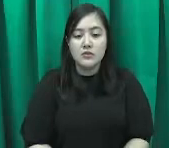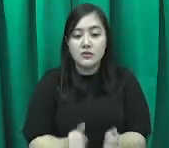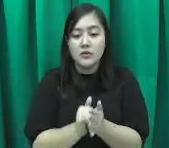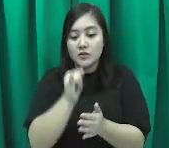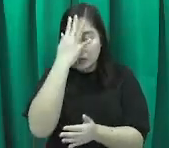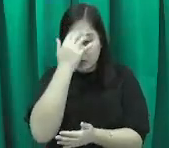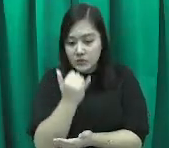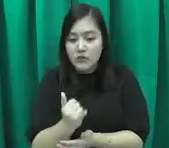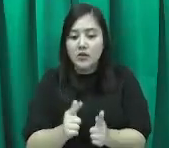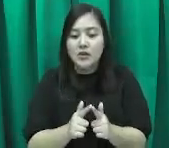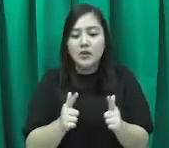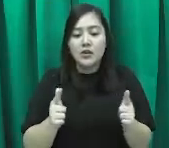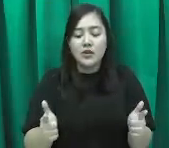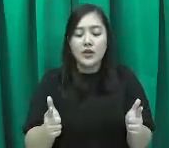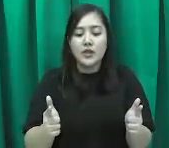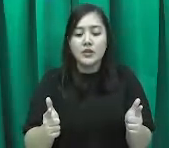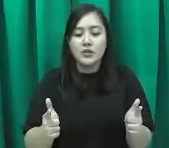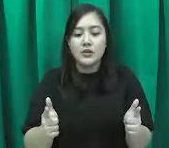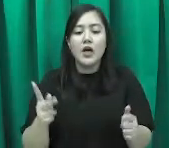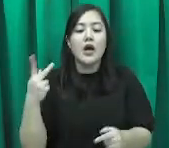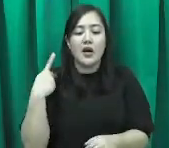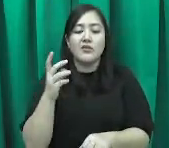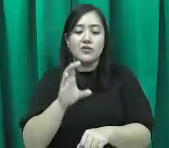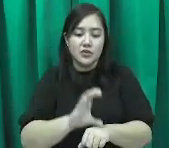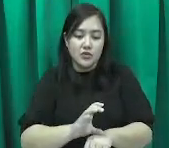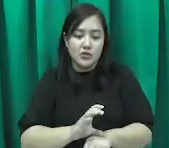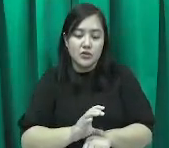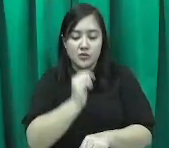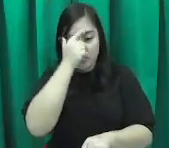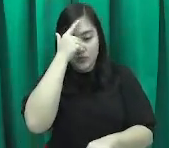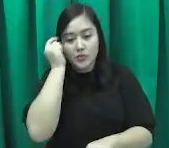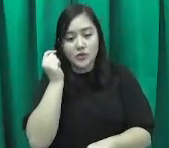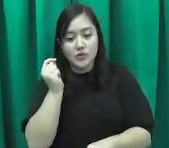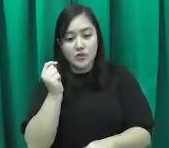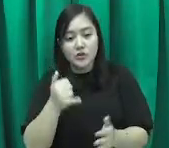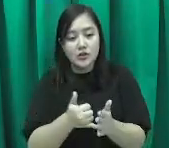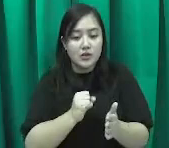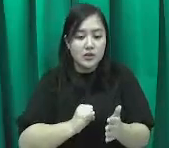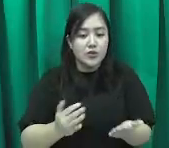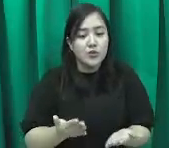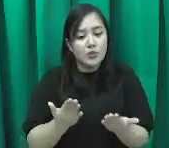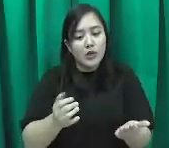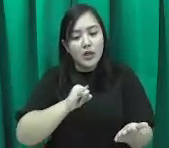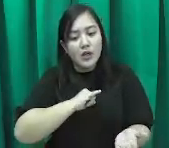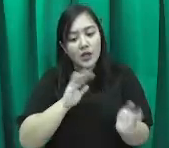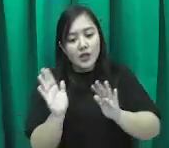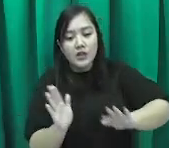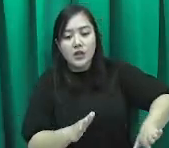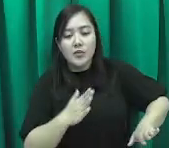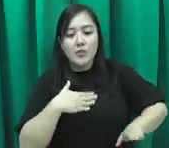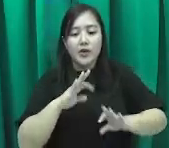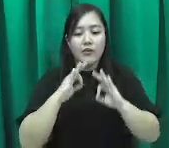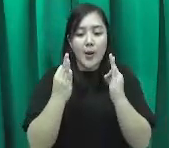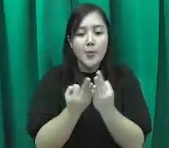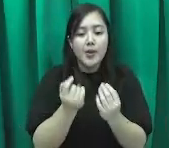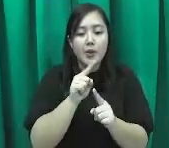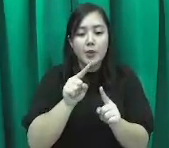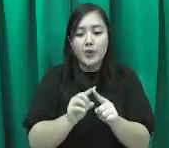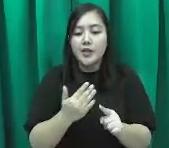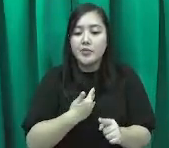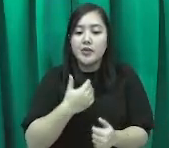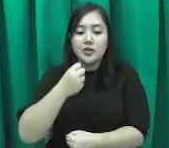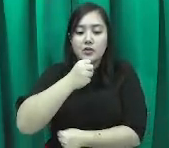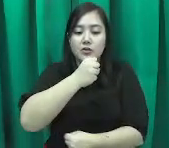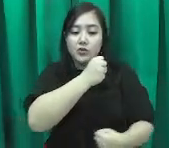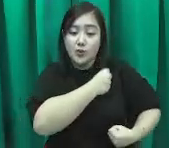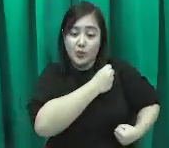kasi meron akong pamilya, meron akong church na iniwanan, doon ko iniwanan aking family. Kaya tuloy-tuloy pa rin, at least